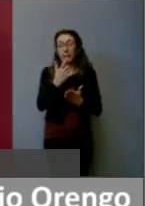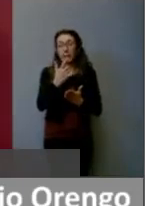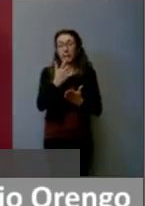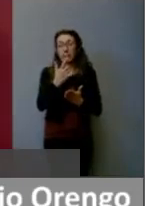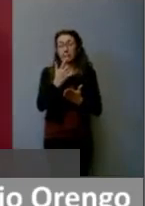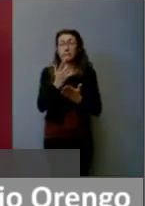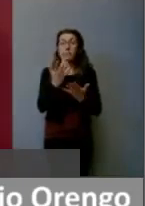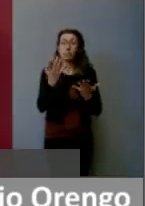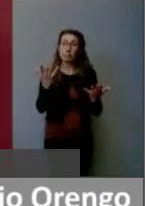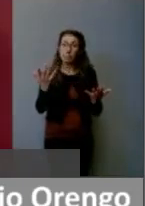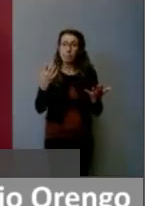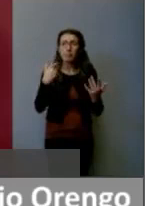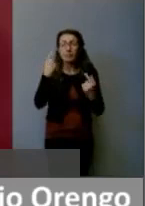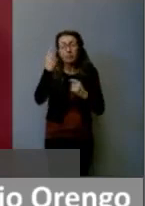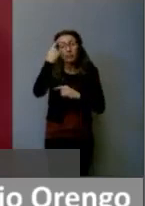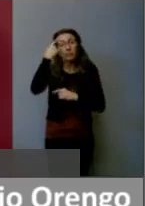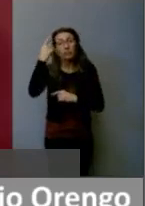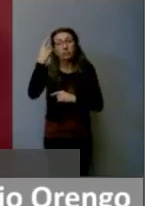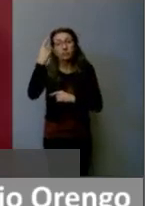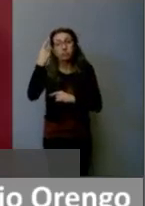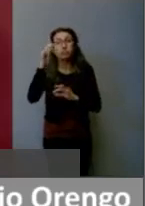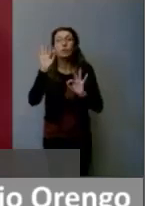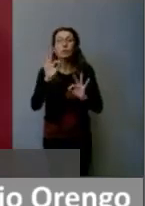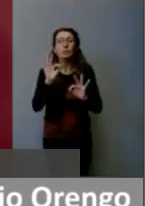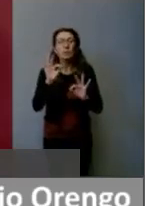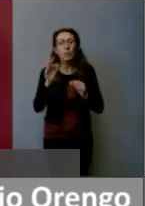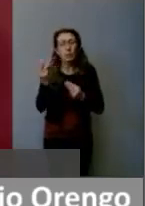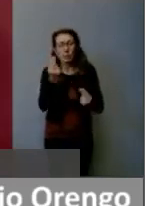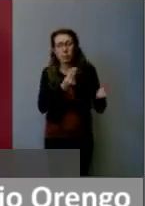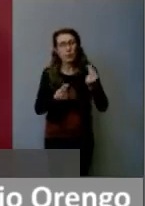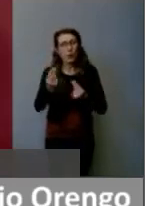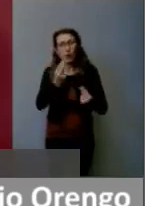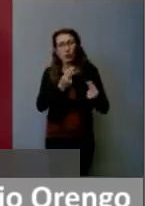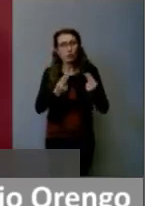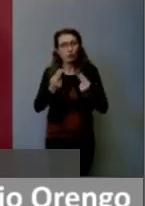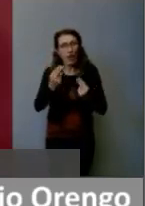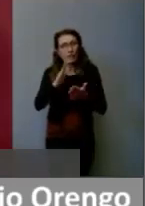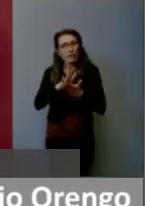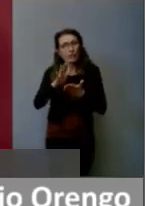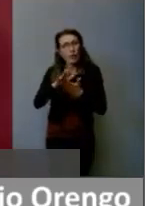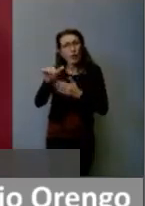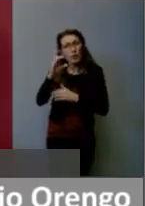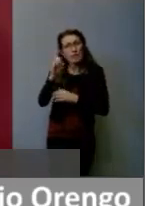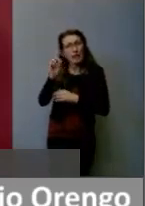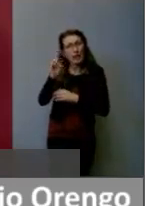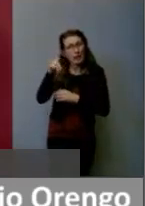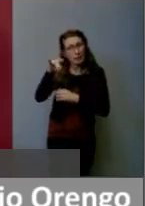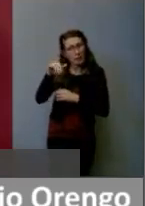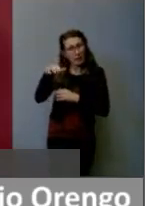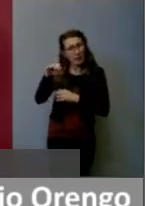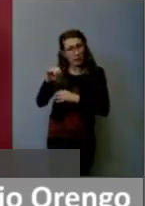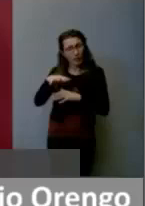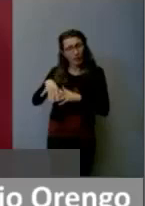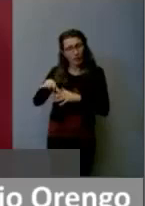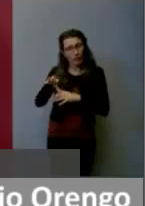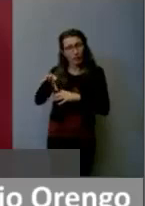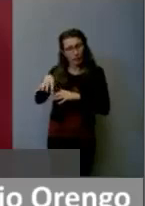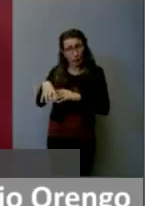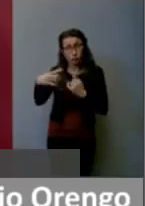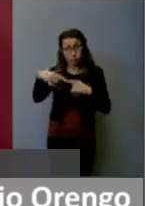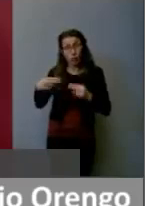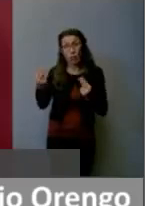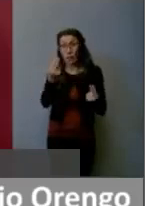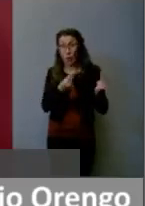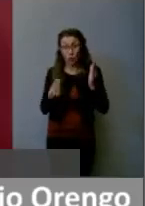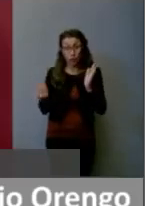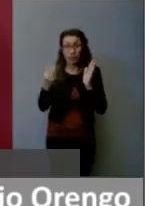penso anche al progetto del biodigestore a Scarpino che è stato inserito anche nelle richieste, per cui credo che valga assolutamente la pena